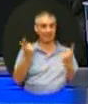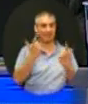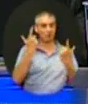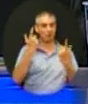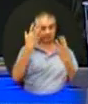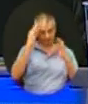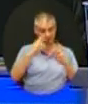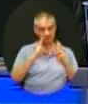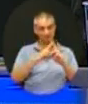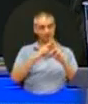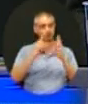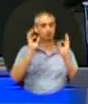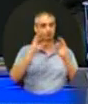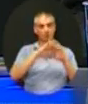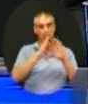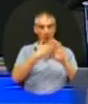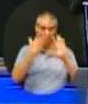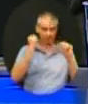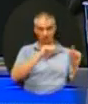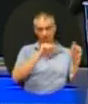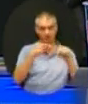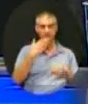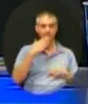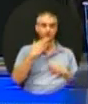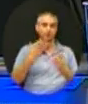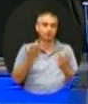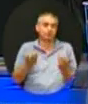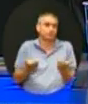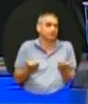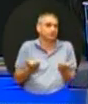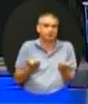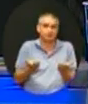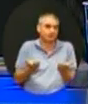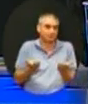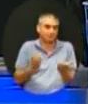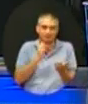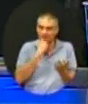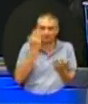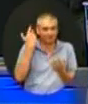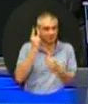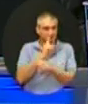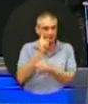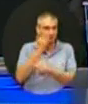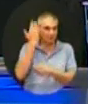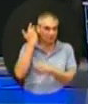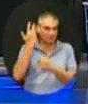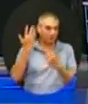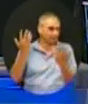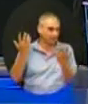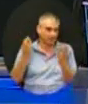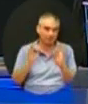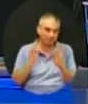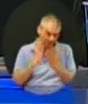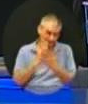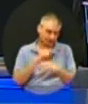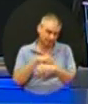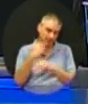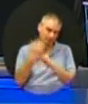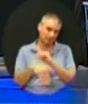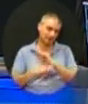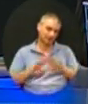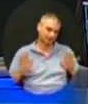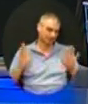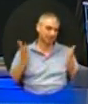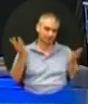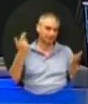הממלכתיים וכל הפגישות הרשמיות כל הדיפלומטים עושים בירושלים אז זה איזשהו אנכרוניזם מתקופות עברו שבאמת הגיע הזמן לסיים אותו